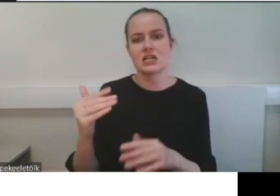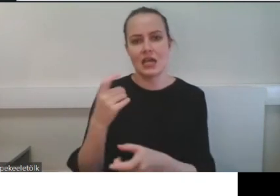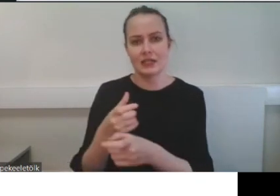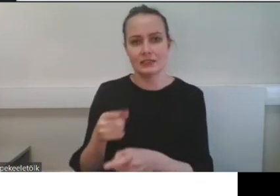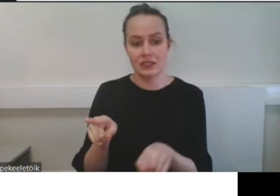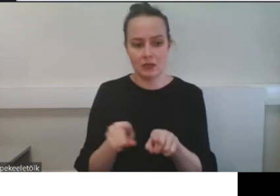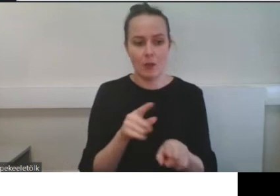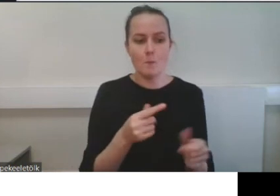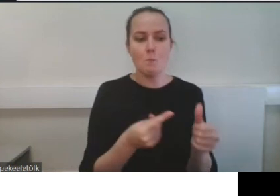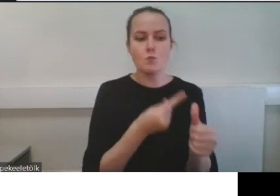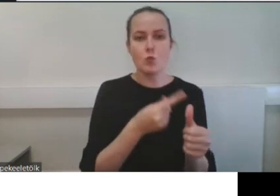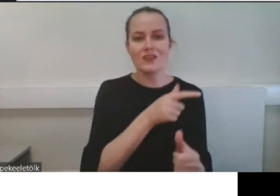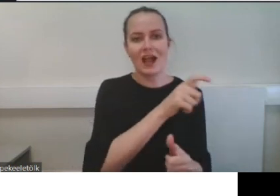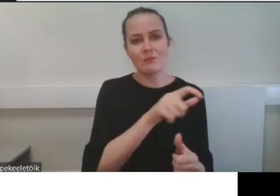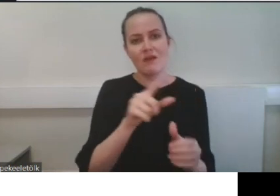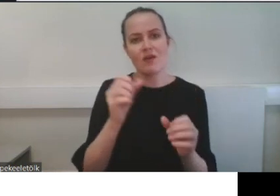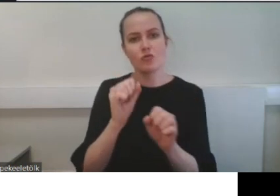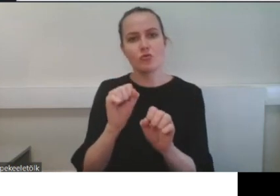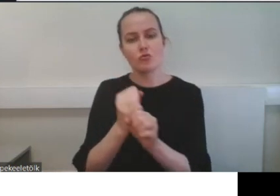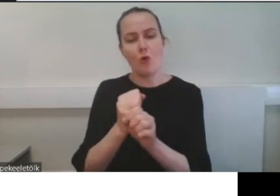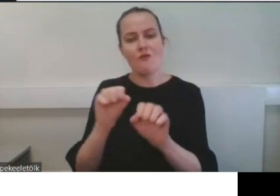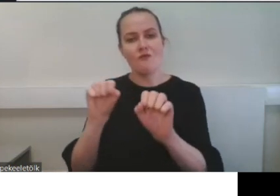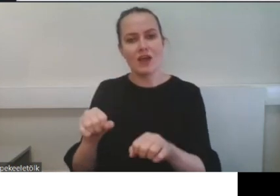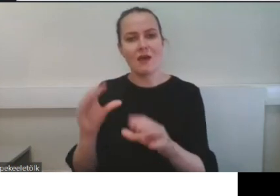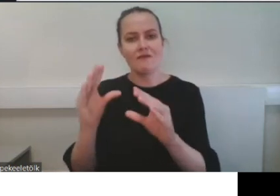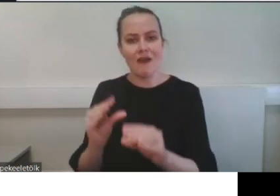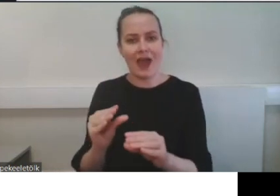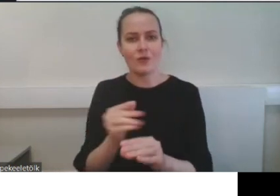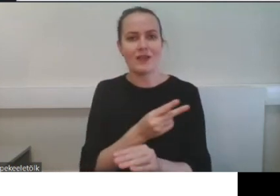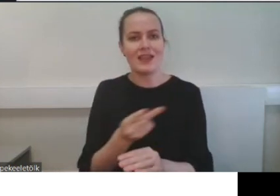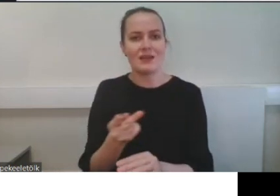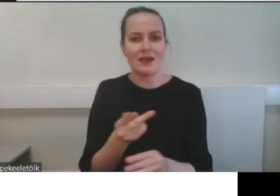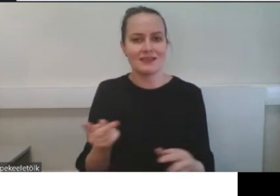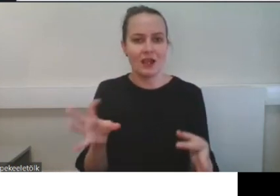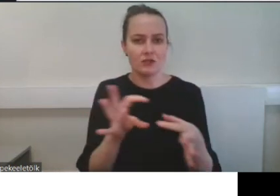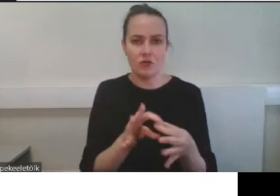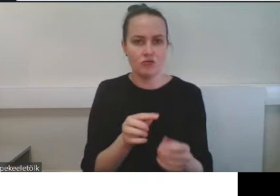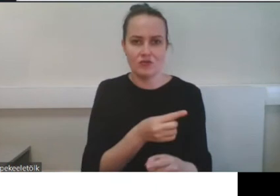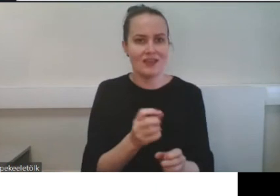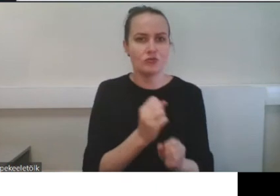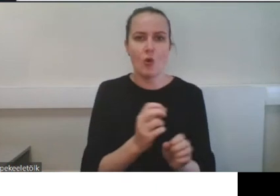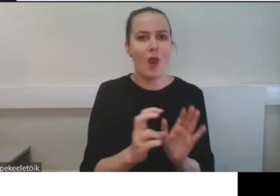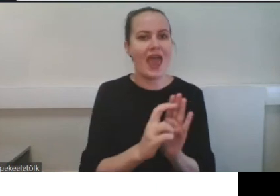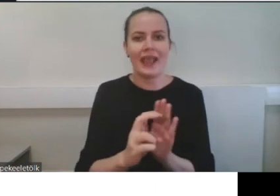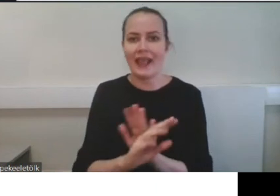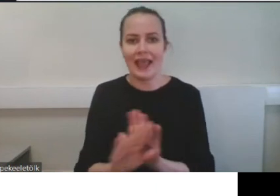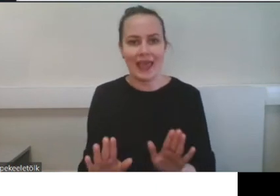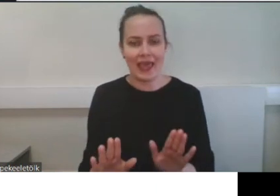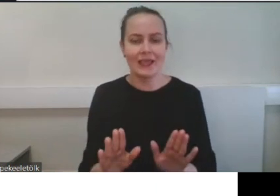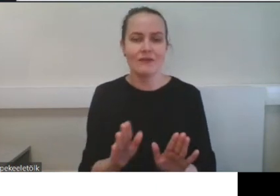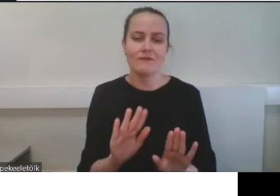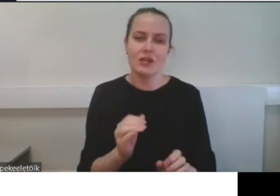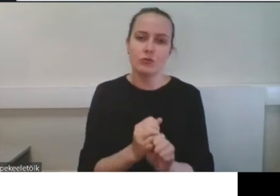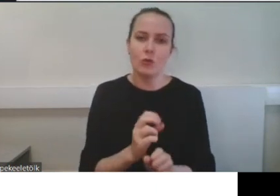poliitika kujundajatele. Ja siin kõrval siis mõõduka riskiga, ehk siis nagu väiksema riskiga.